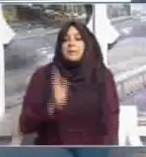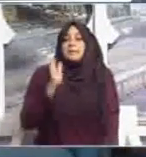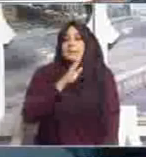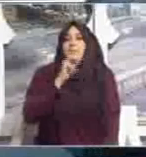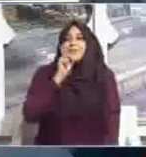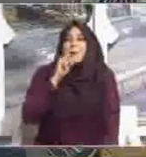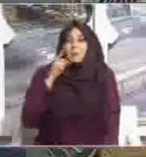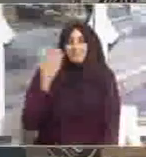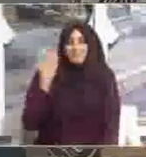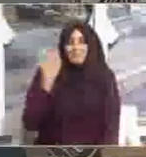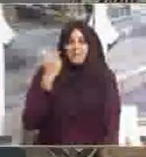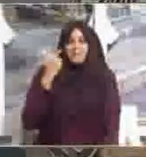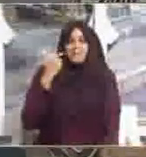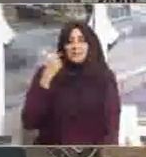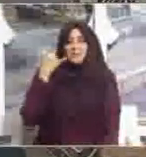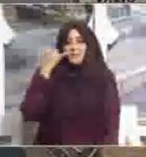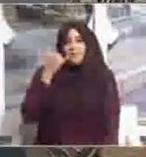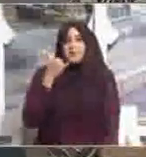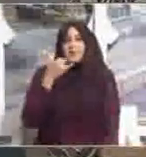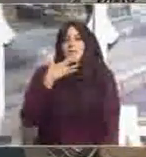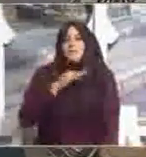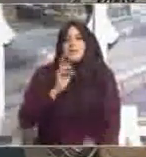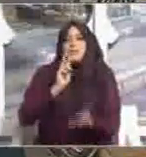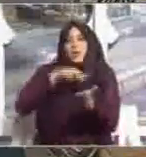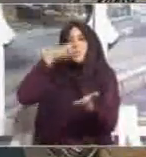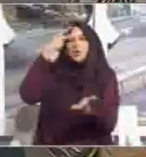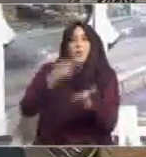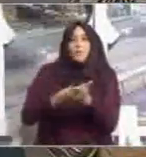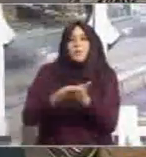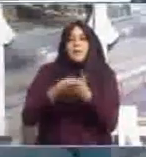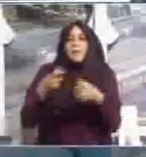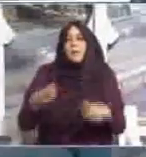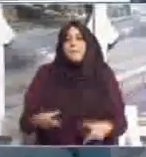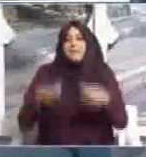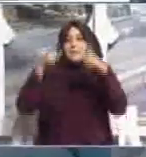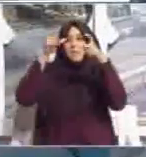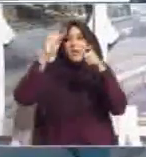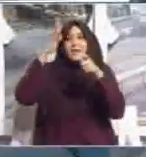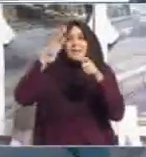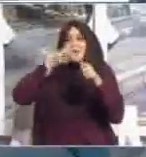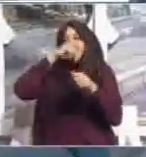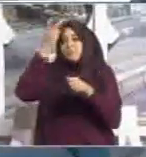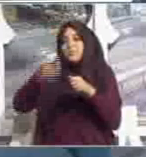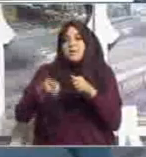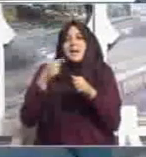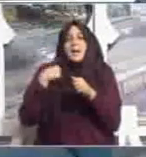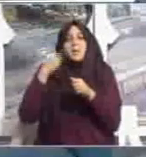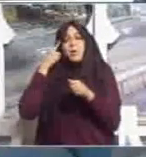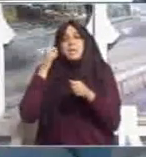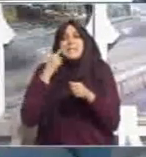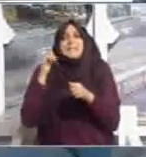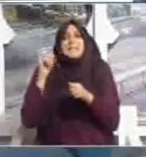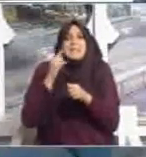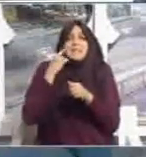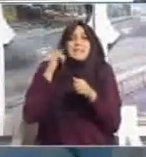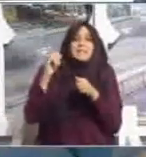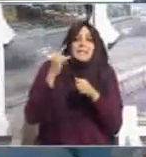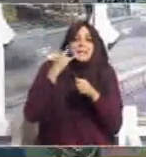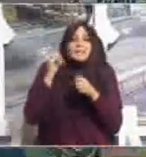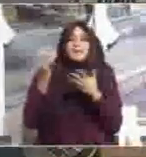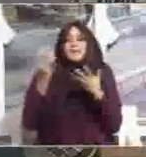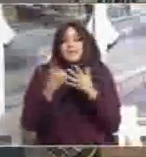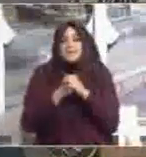ولدها من طاح من سقط يعني مسكين. لا اله الا الله. يقولوا لو كان ولو كان ولو كان هب